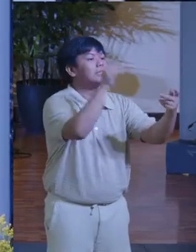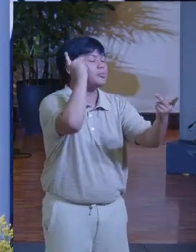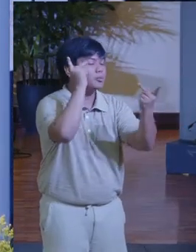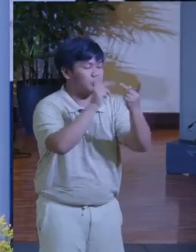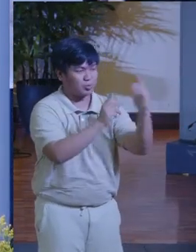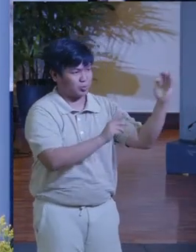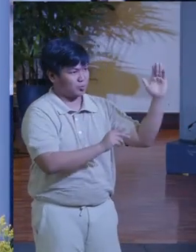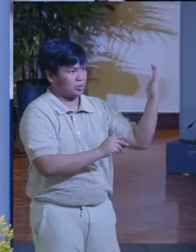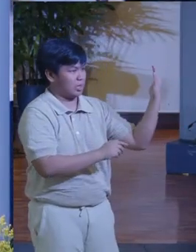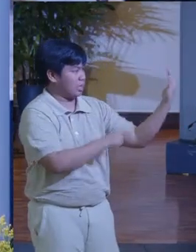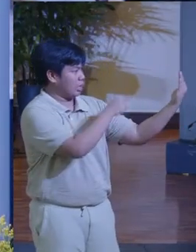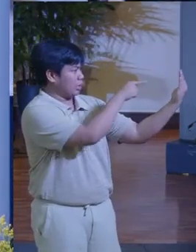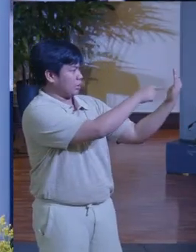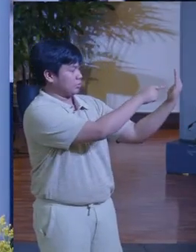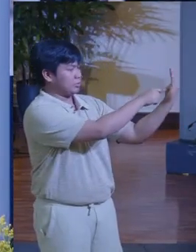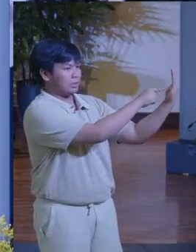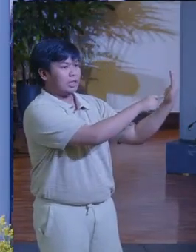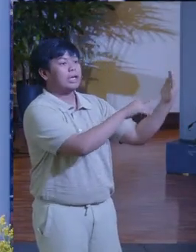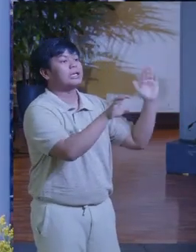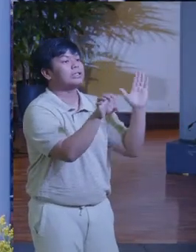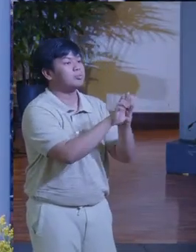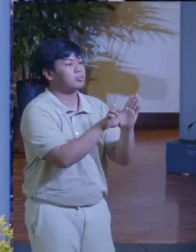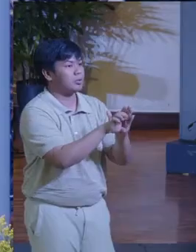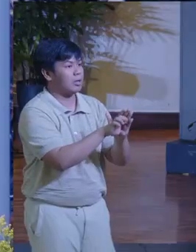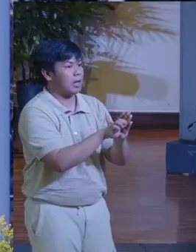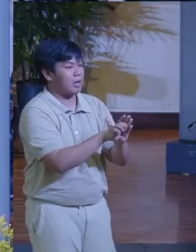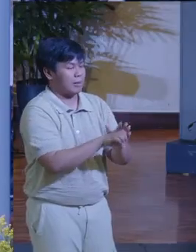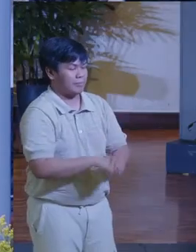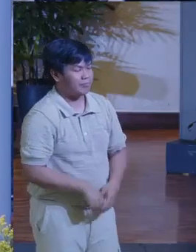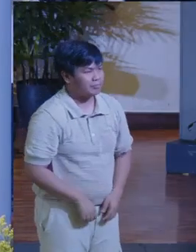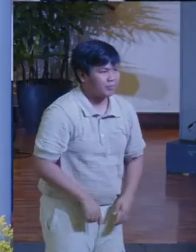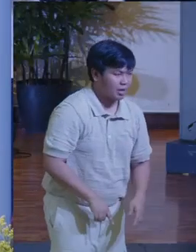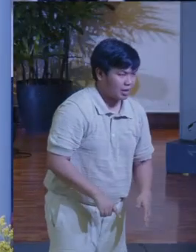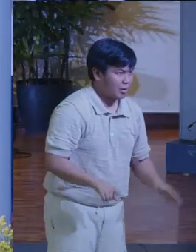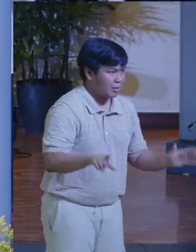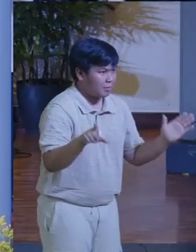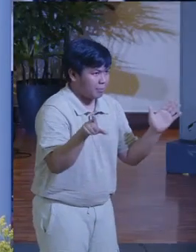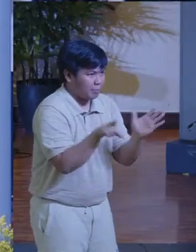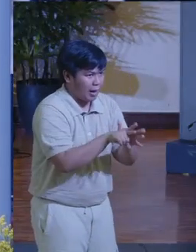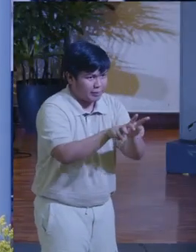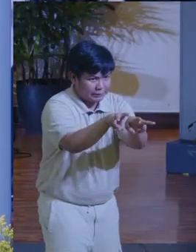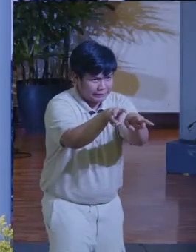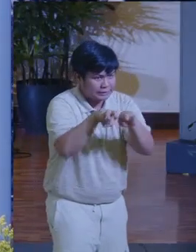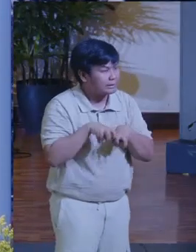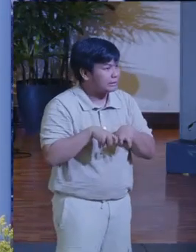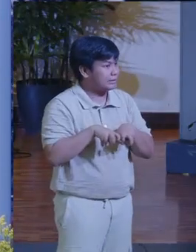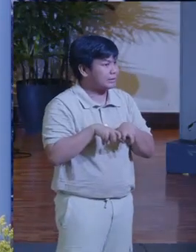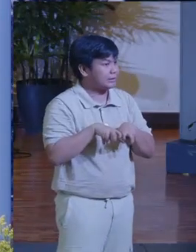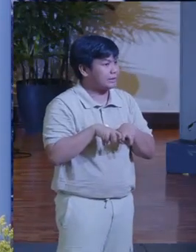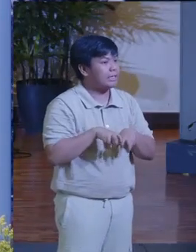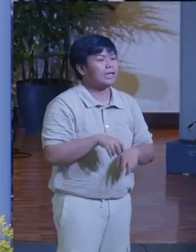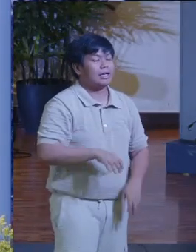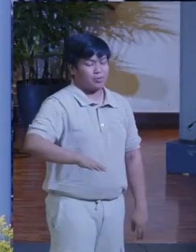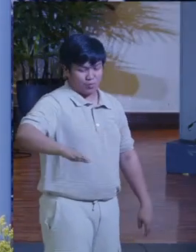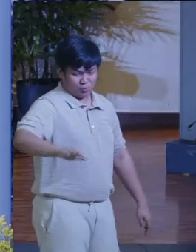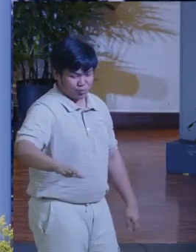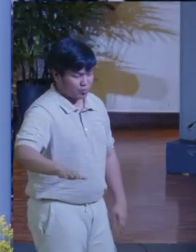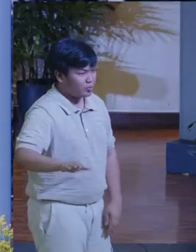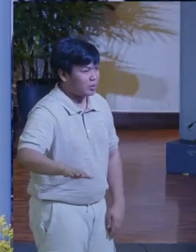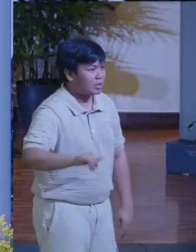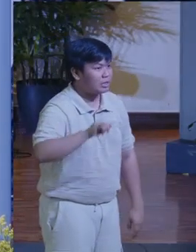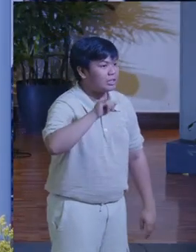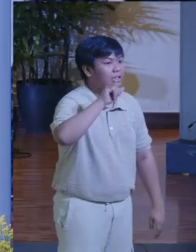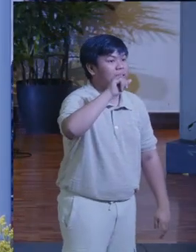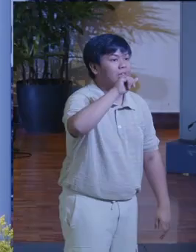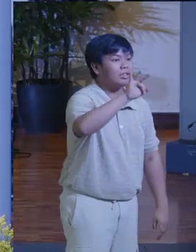covet. Ano yung covet? Parang masarap gawin yun Hindi ba ang bata, pag sinabihan